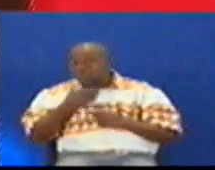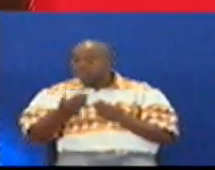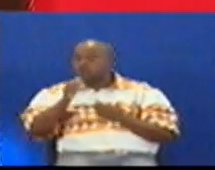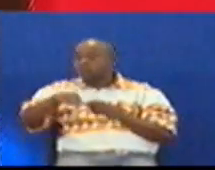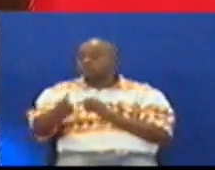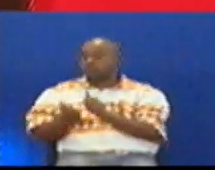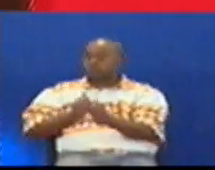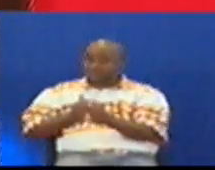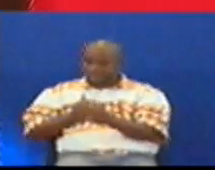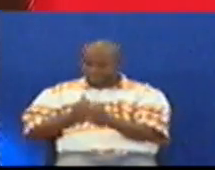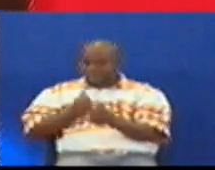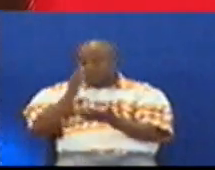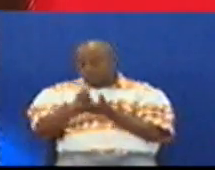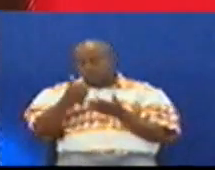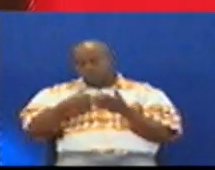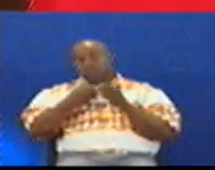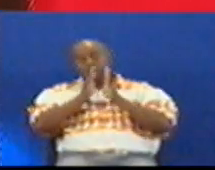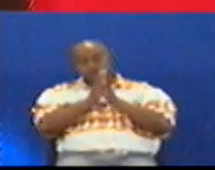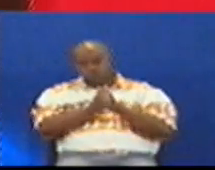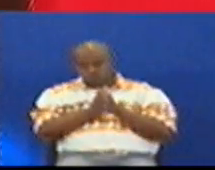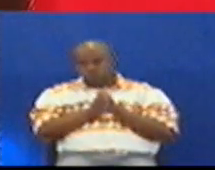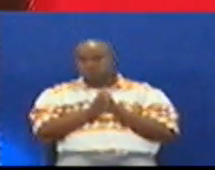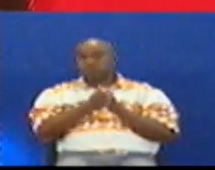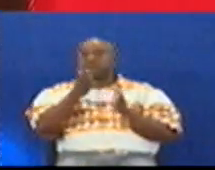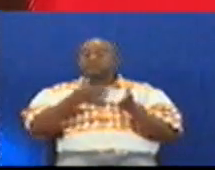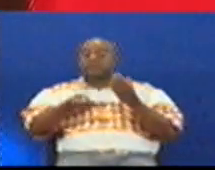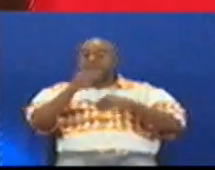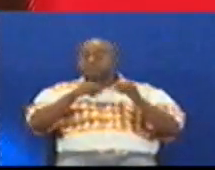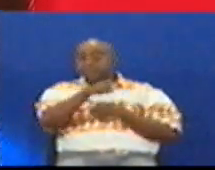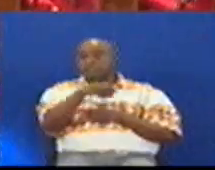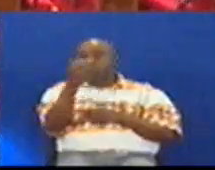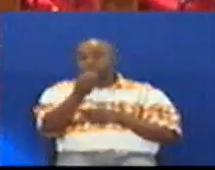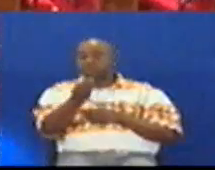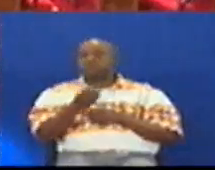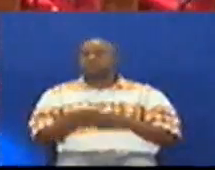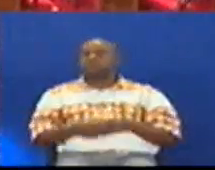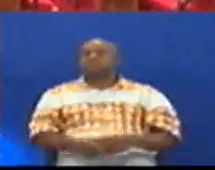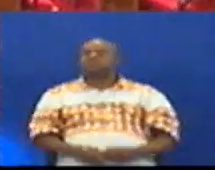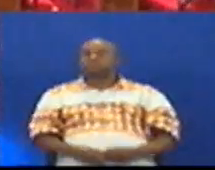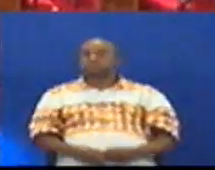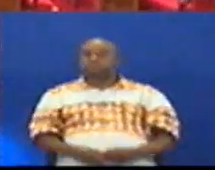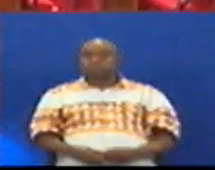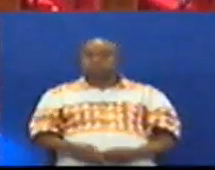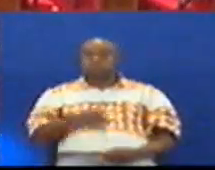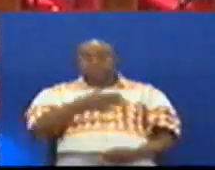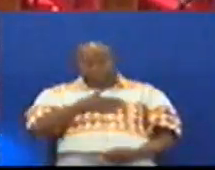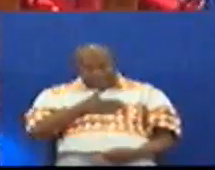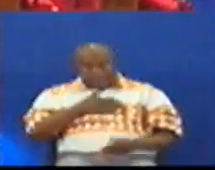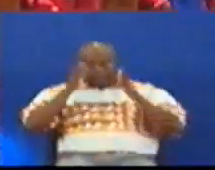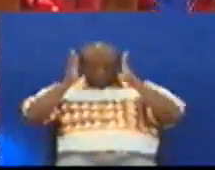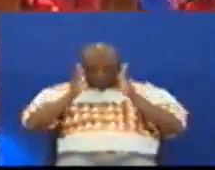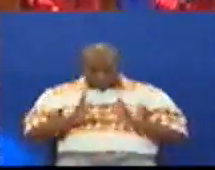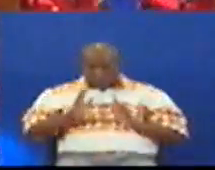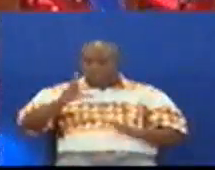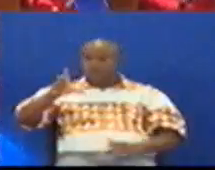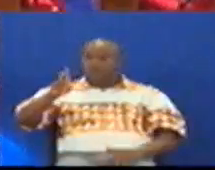Mheshimiwa Spika, nakushukuru sana, niliomba niweze kuchangia hayo machache. Asante sana na kushukuru sana Mheshimiwa Hamidu Mbali